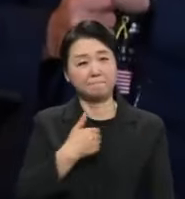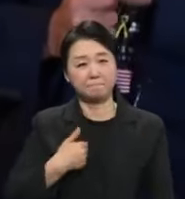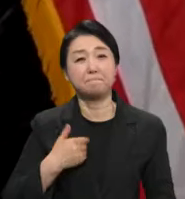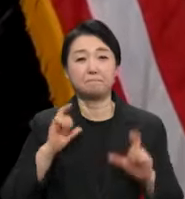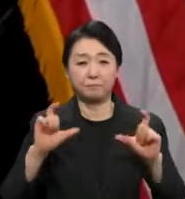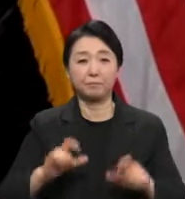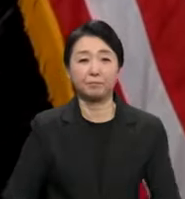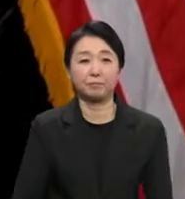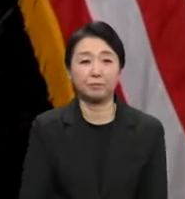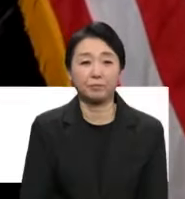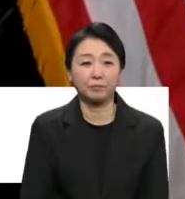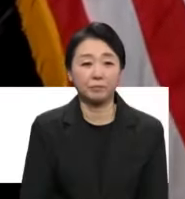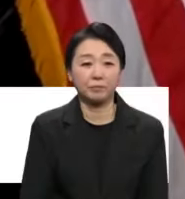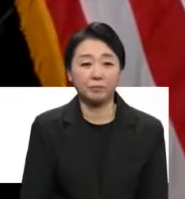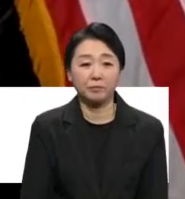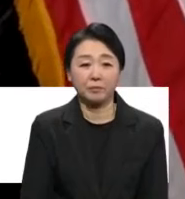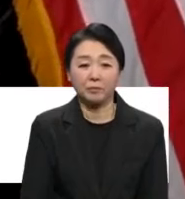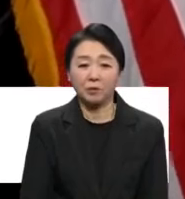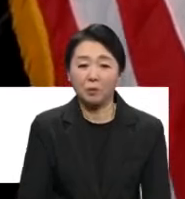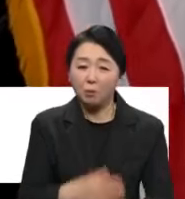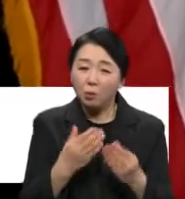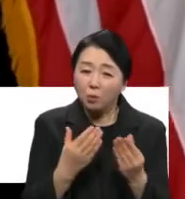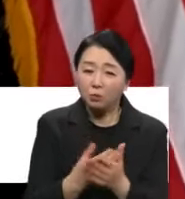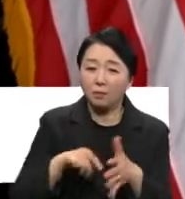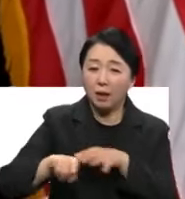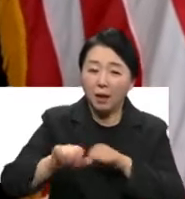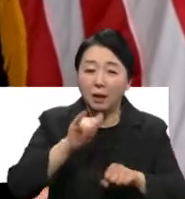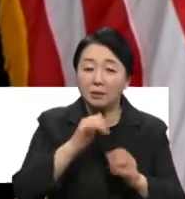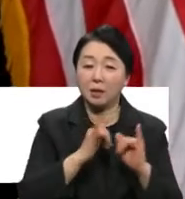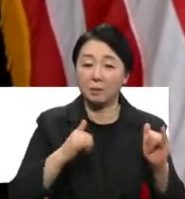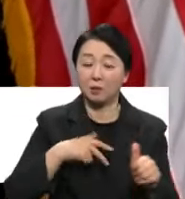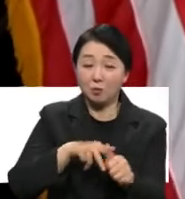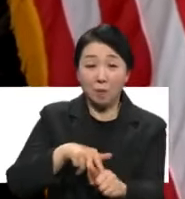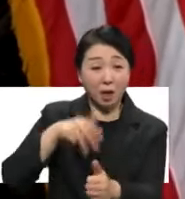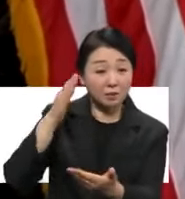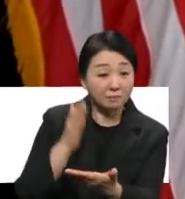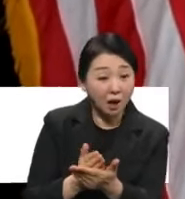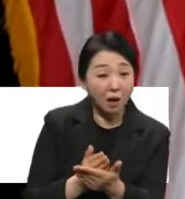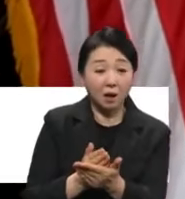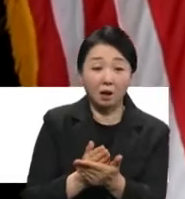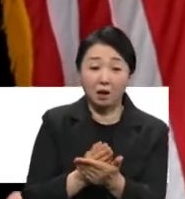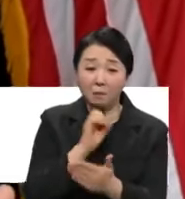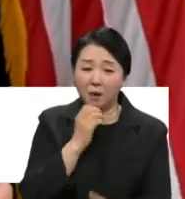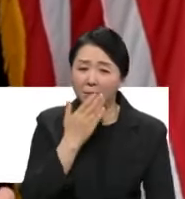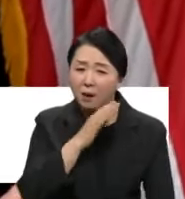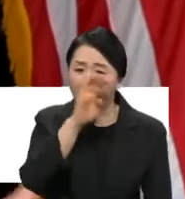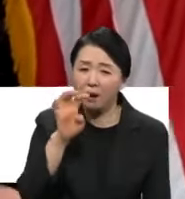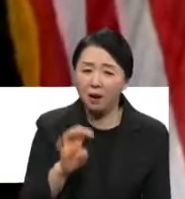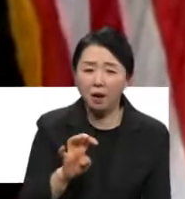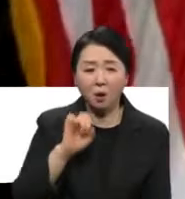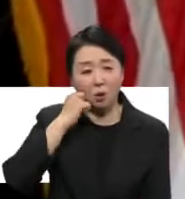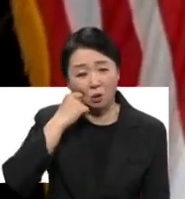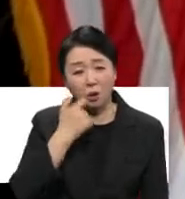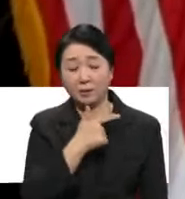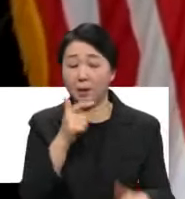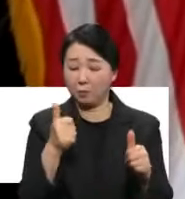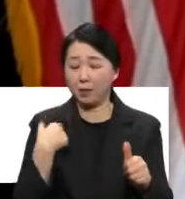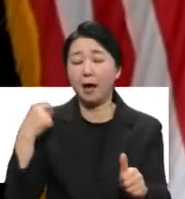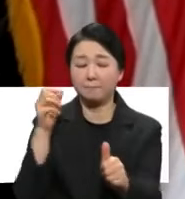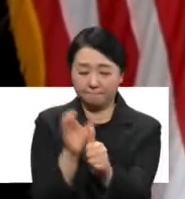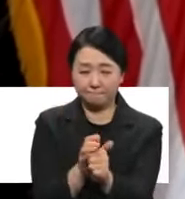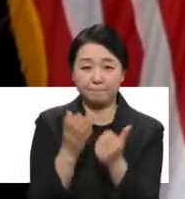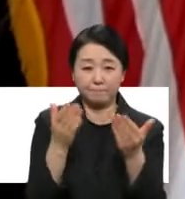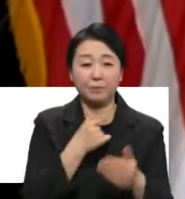드러냈습니다. Can you take the person that's leading everywhere and say, hey, we're not going to let you run? You know, I think that's pretty tough to do,